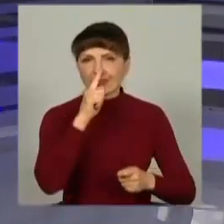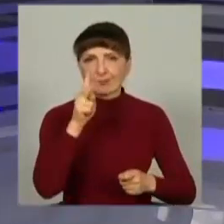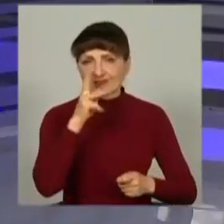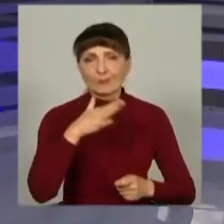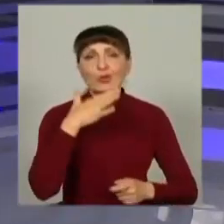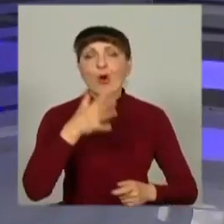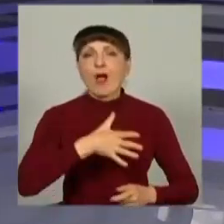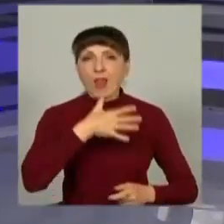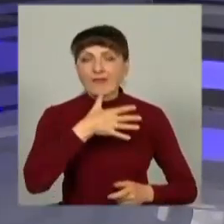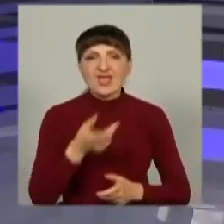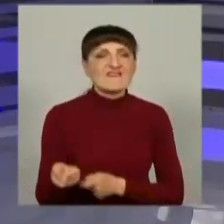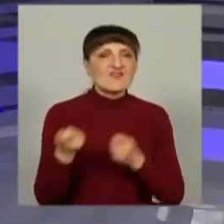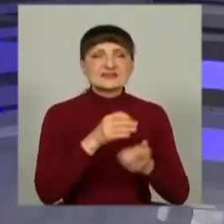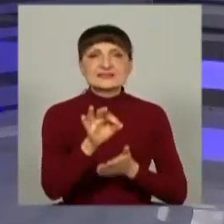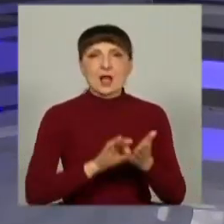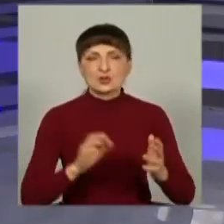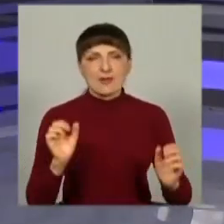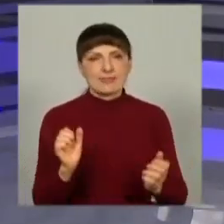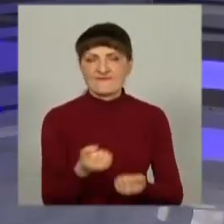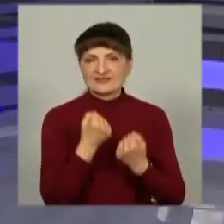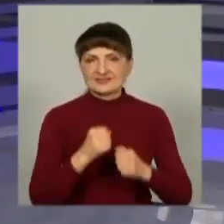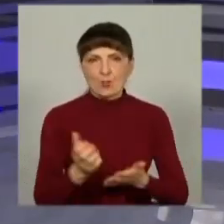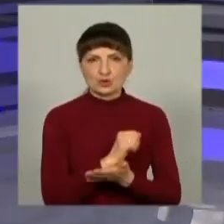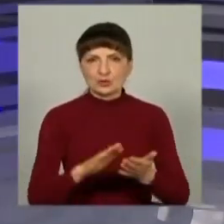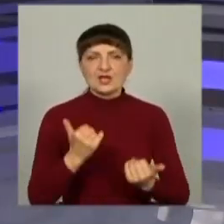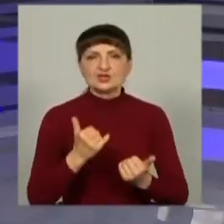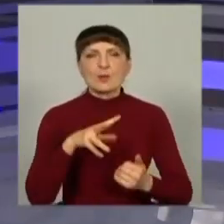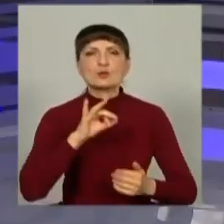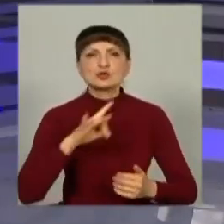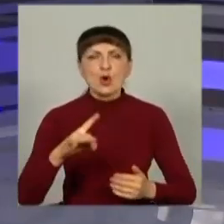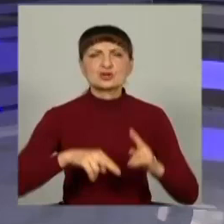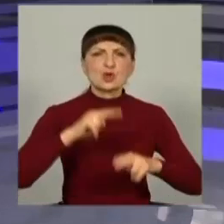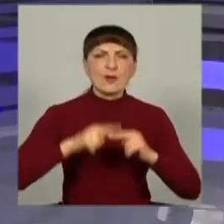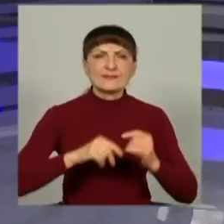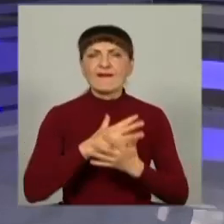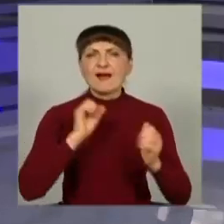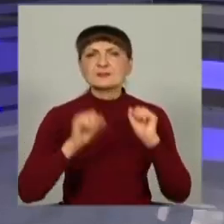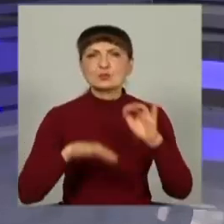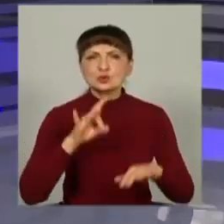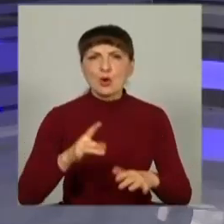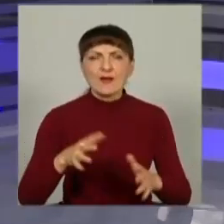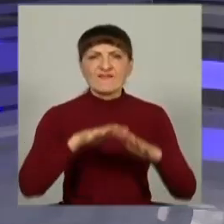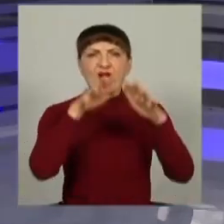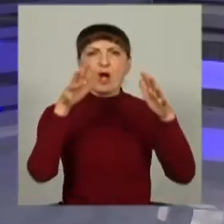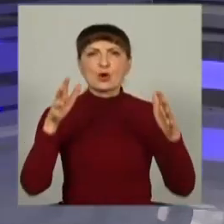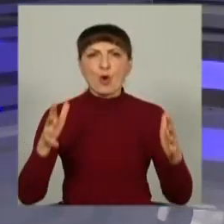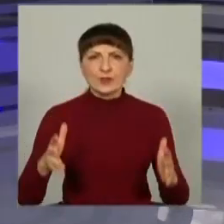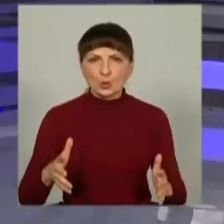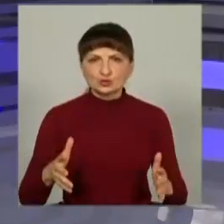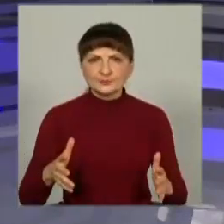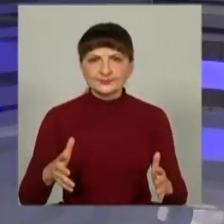вывести все разом не получится сейчас твердо бытовые строительные и другие отходы сваленные в огромные кучи